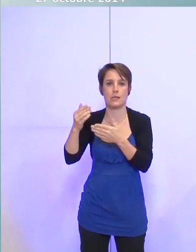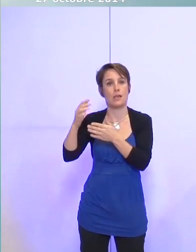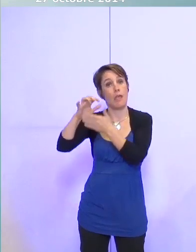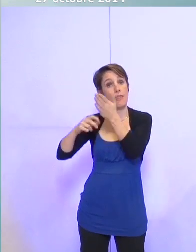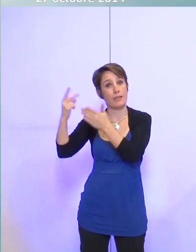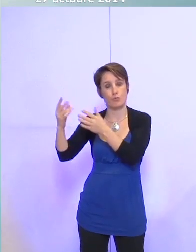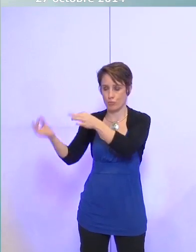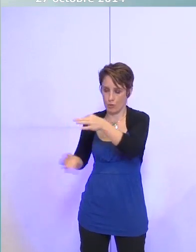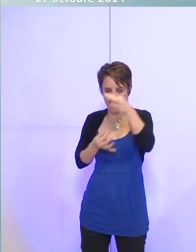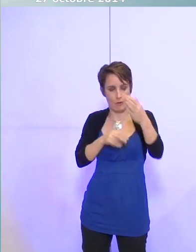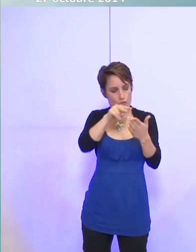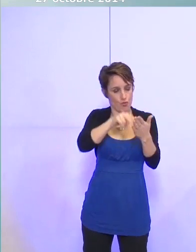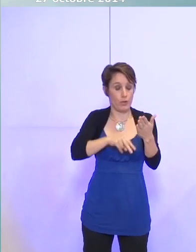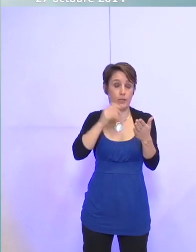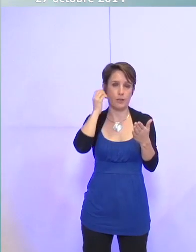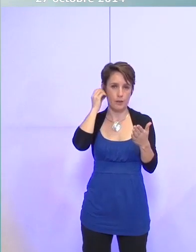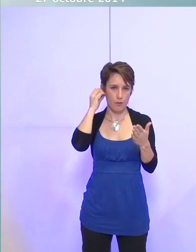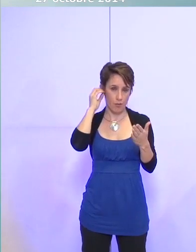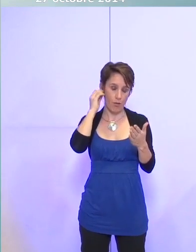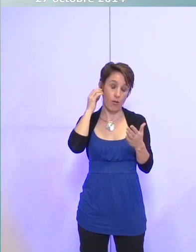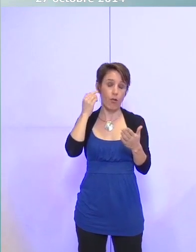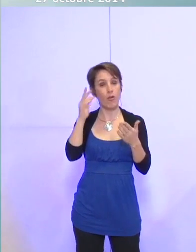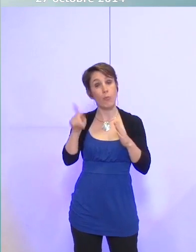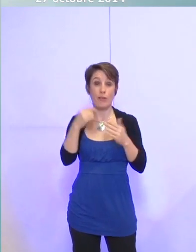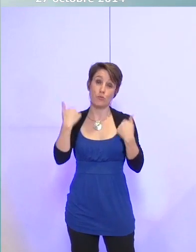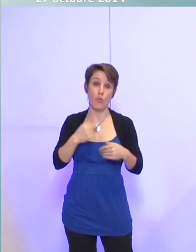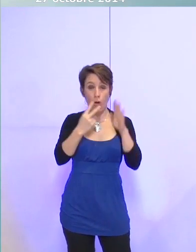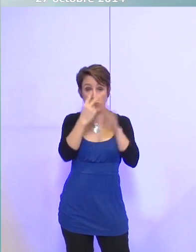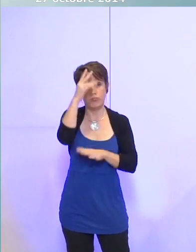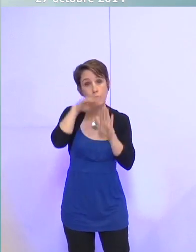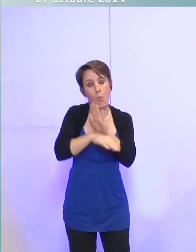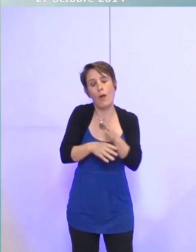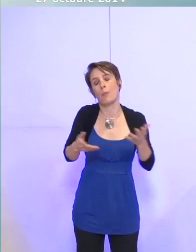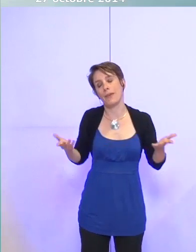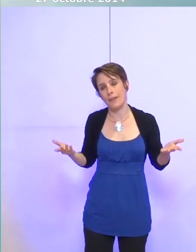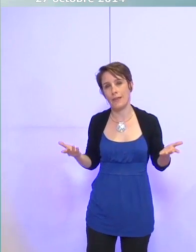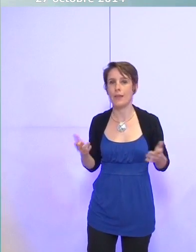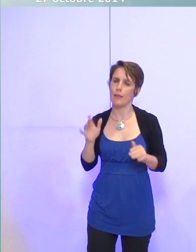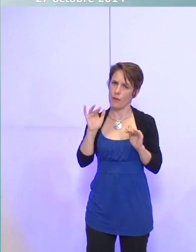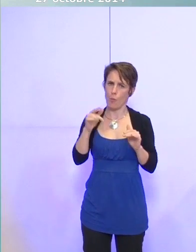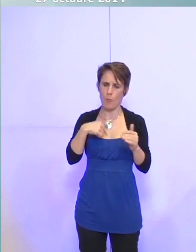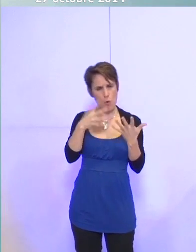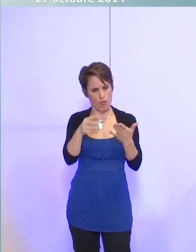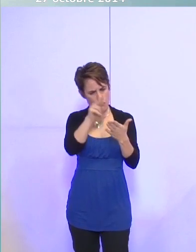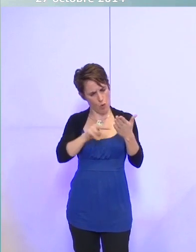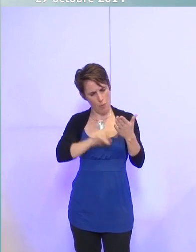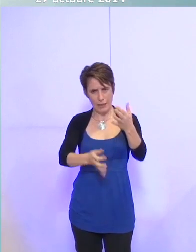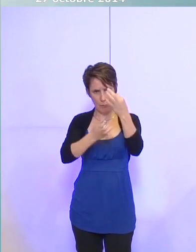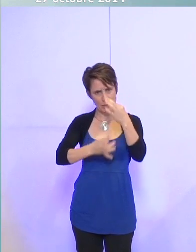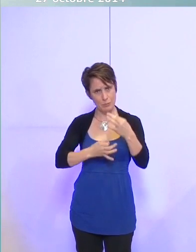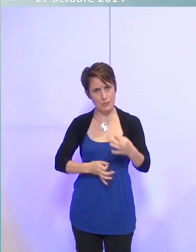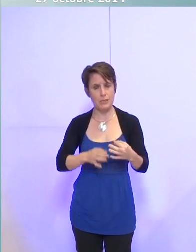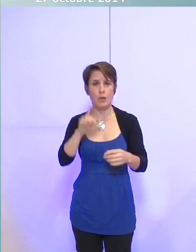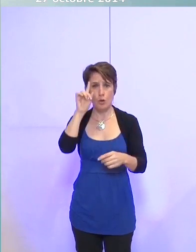désolé, je n'aurai sûrement pas son talent et je vais le faire avec beaucoup de précision pour que, éventuellement, madame